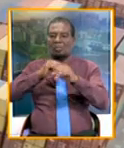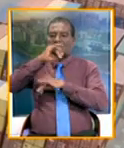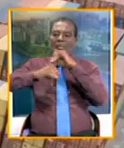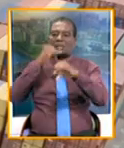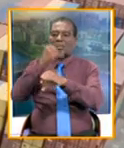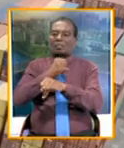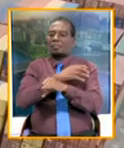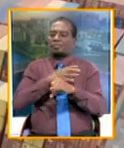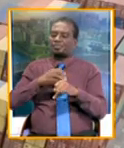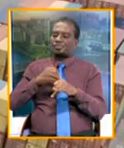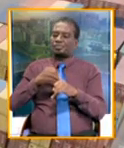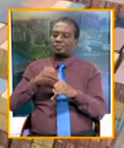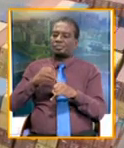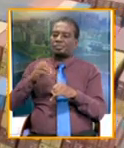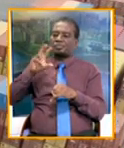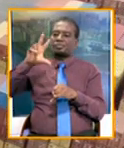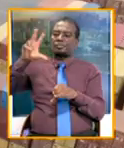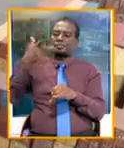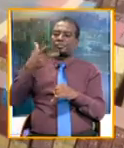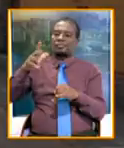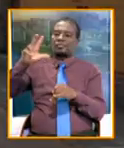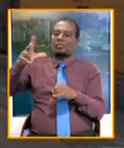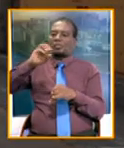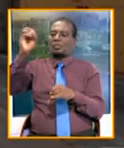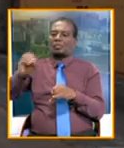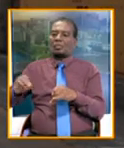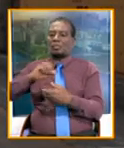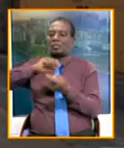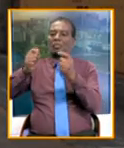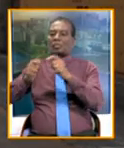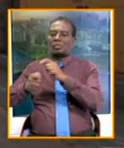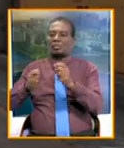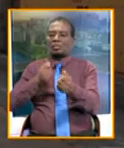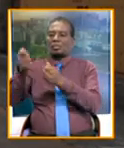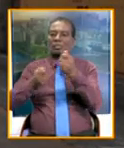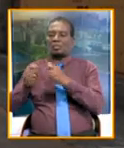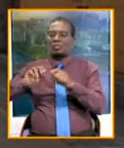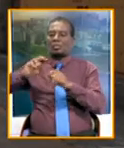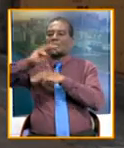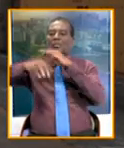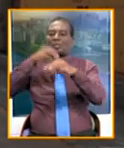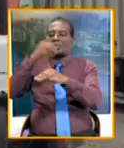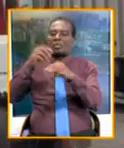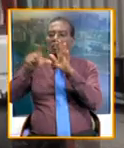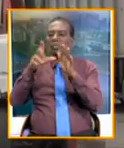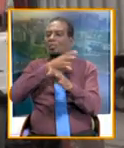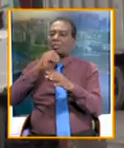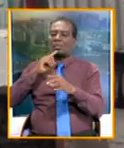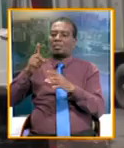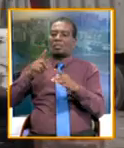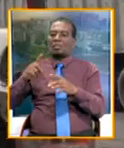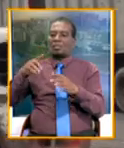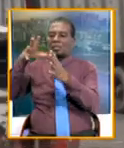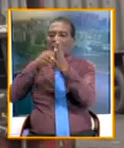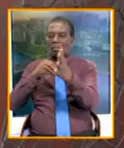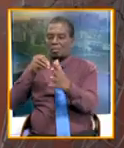la propriété intellectuelle. 3,3% des échanges mondiaux et 6,8% des importations seraient des